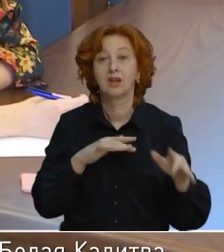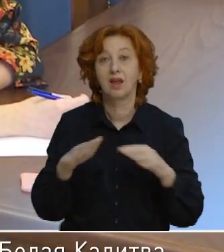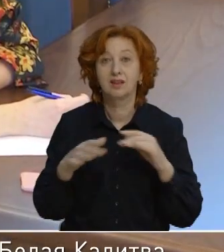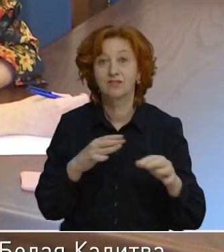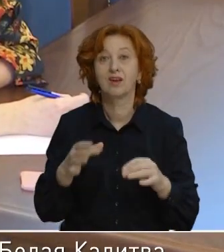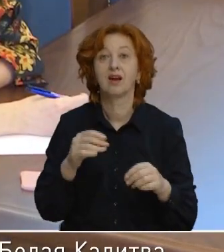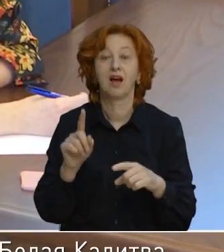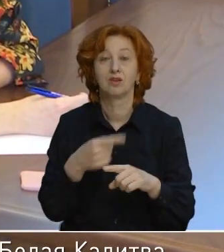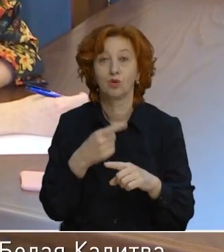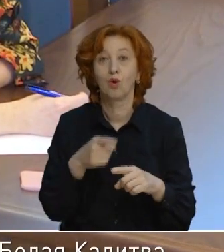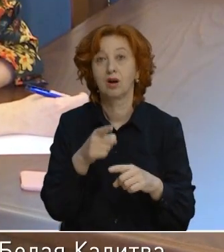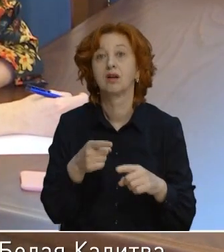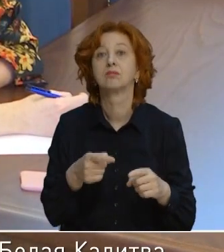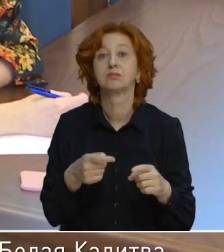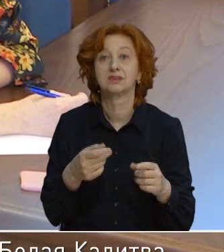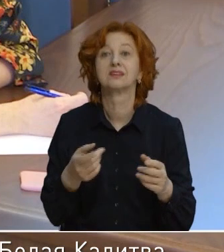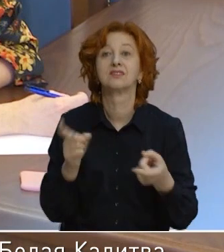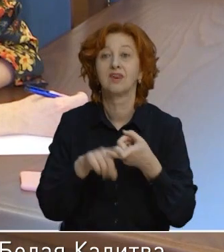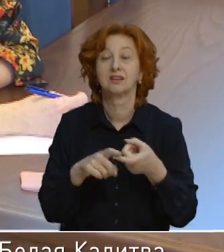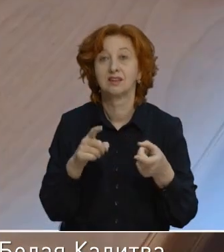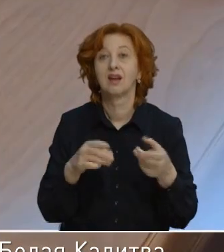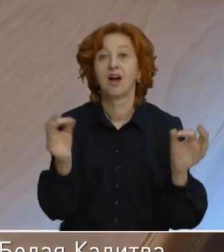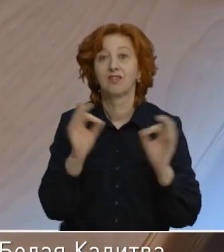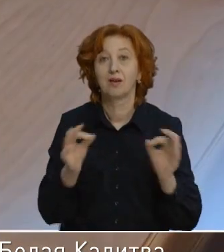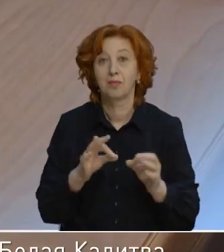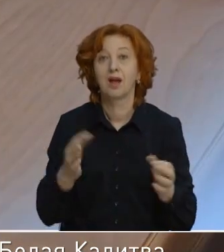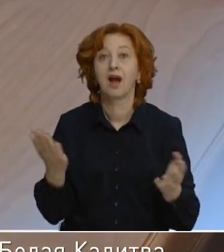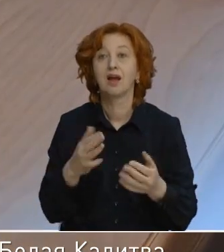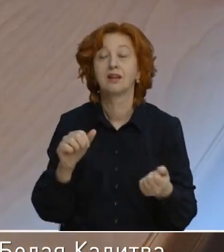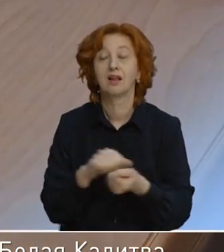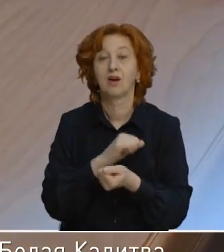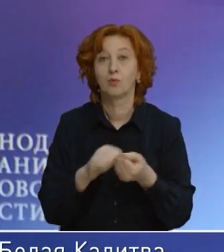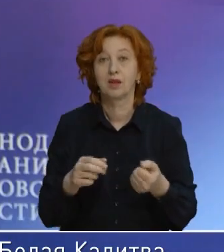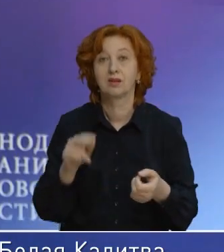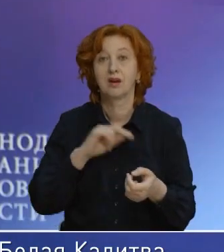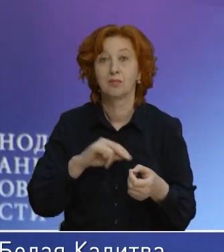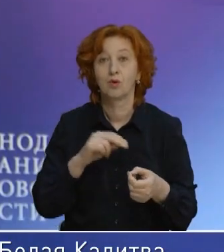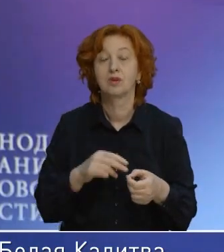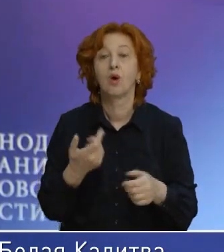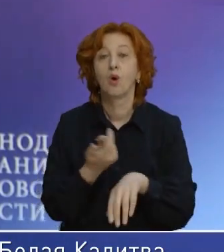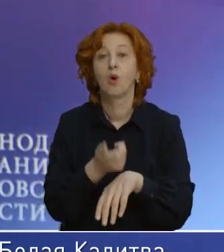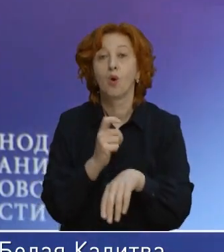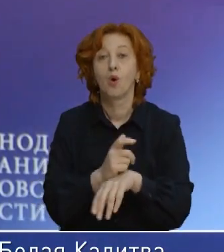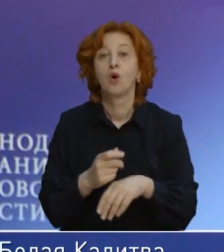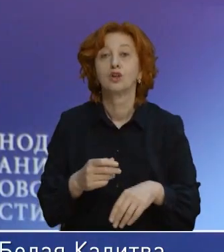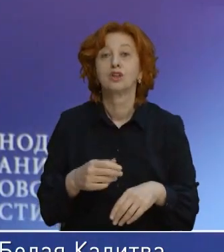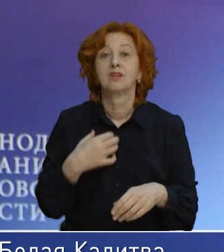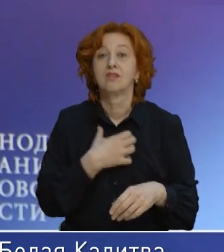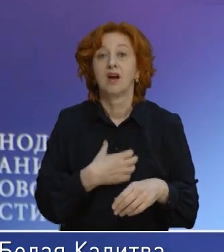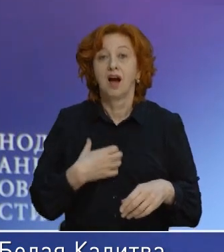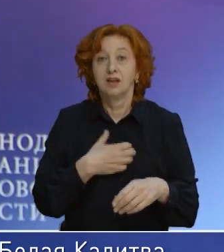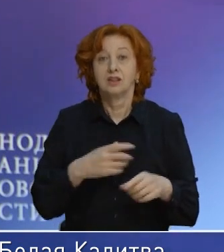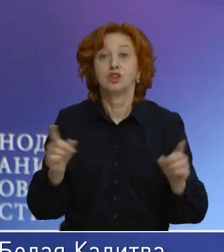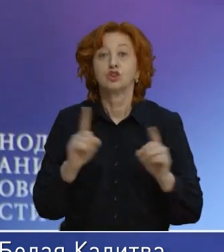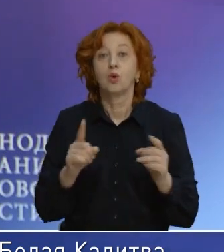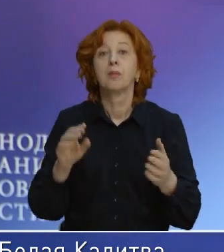на гаражи, введенные в строй до 30 декабря 2004 года. Очень важной строкой в законопроекте